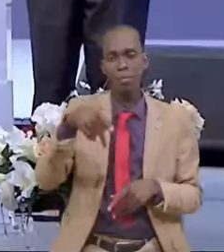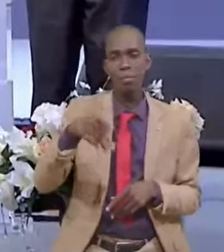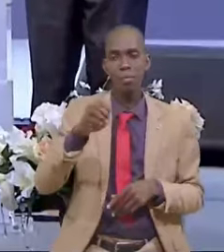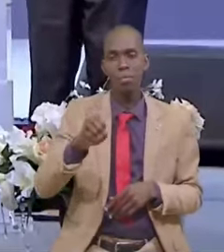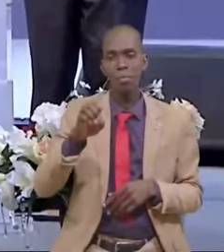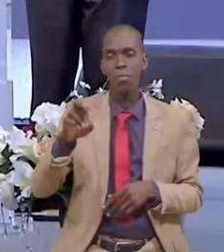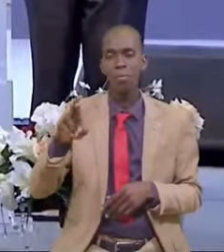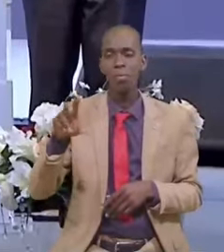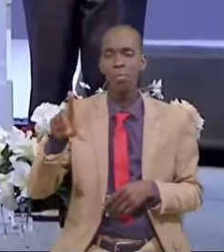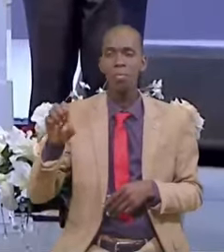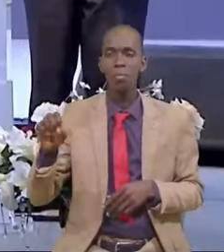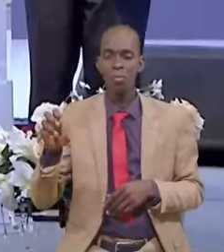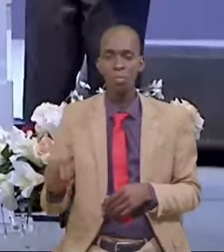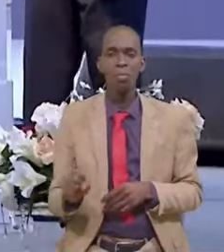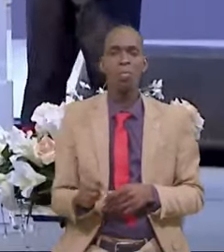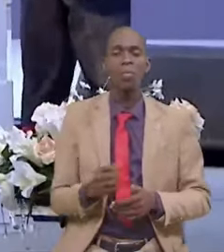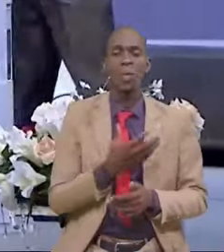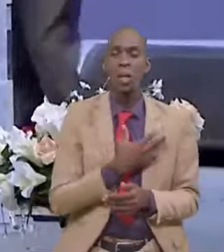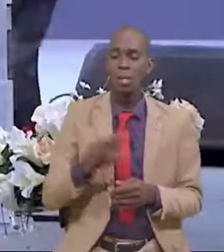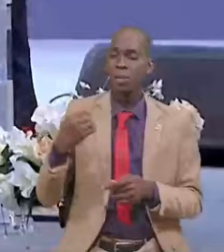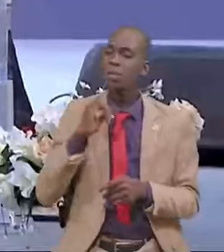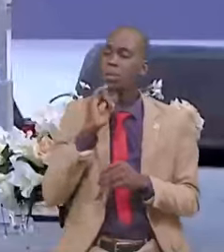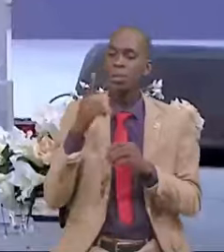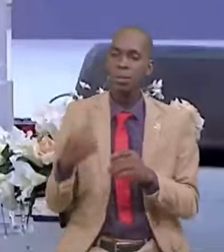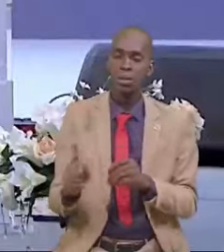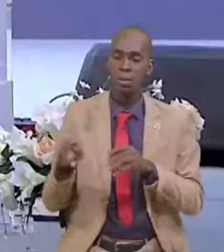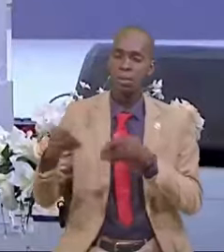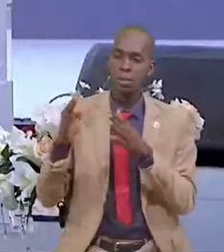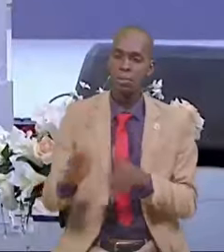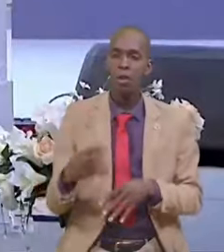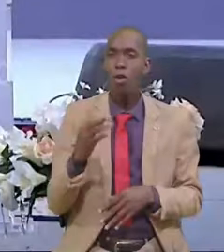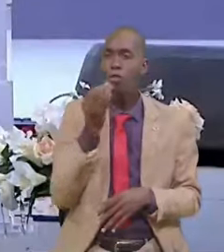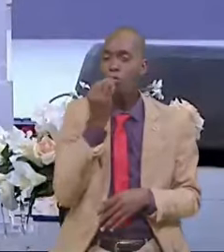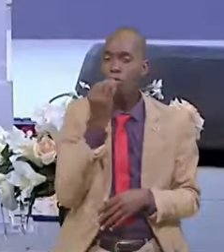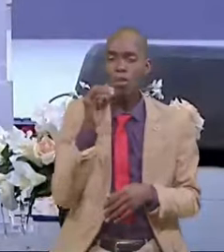La source de la vérité, de la nourriture en Égypte.